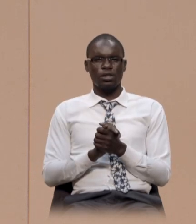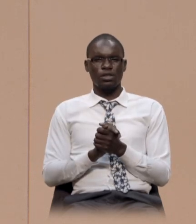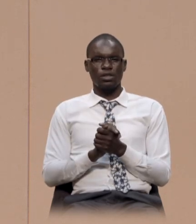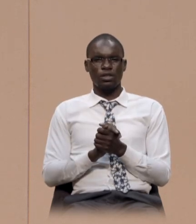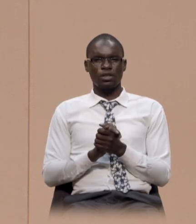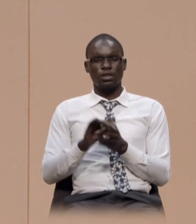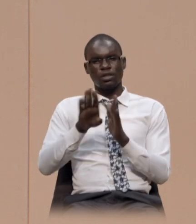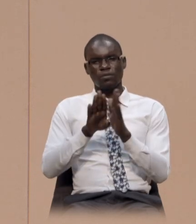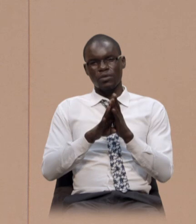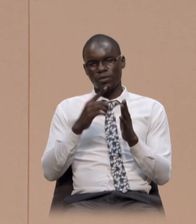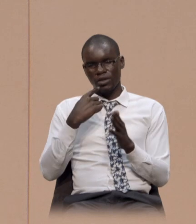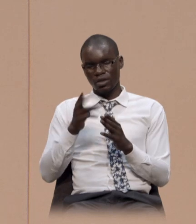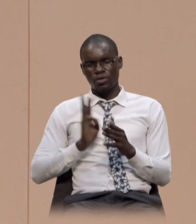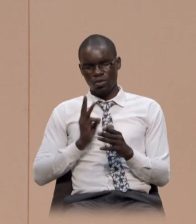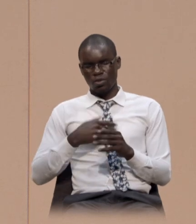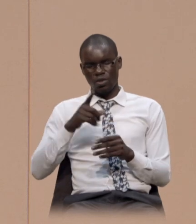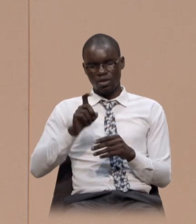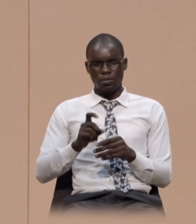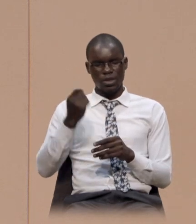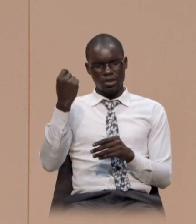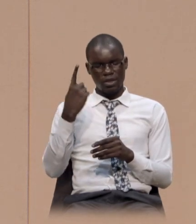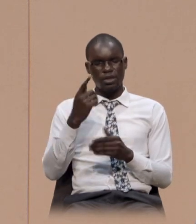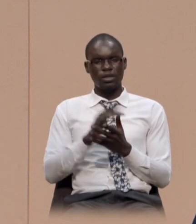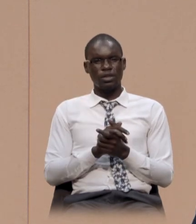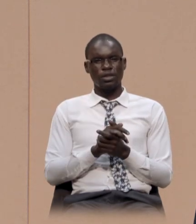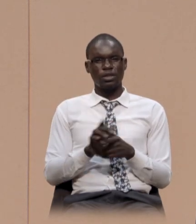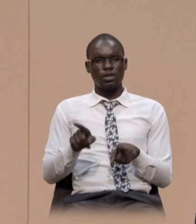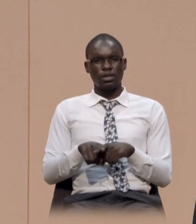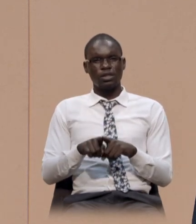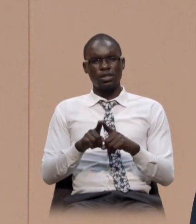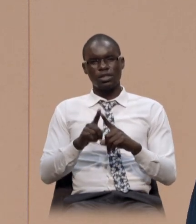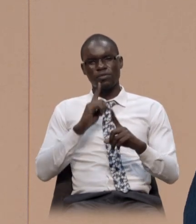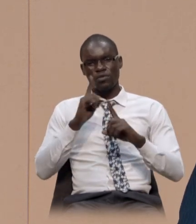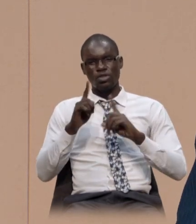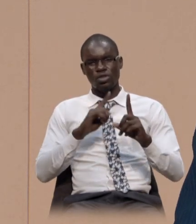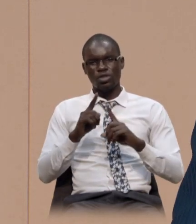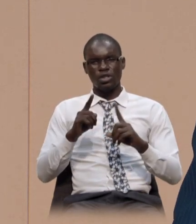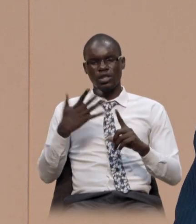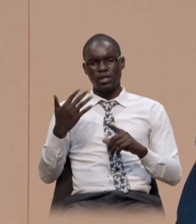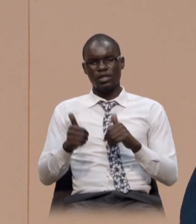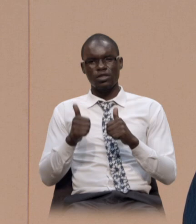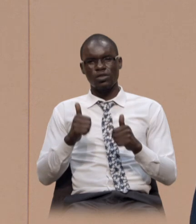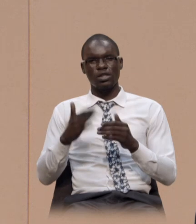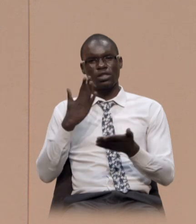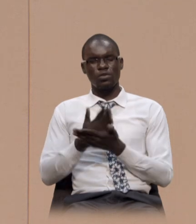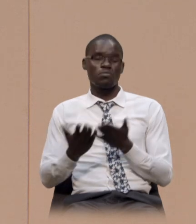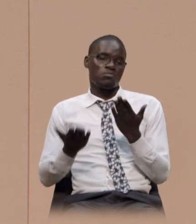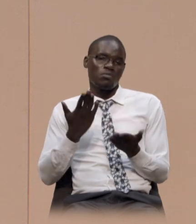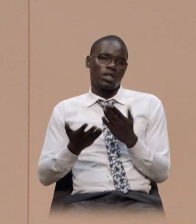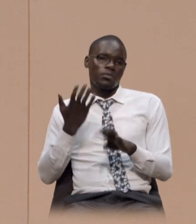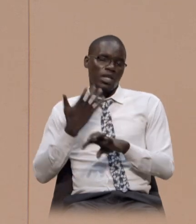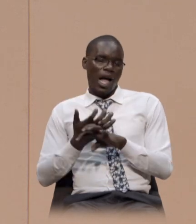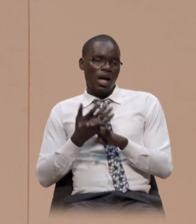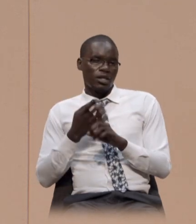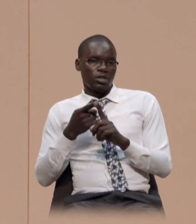Na lazima tuelewe ya kwamba Biblia inaongea mambo ambaye ni hakika. Inaweza kuonekana ni ngumu